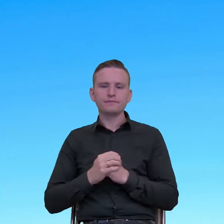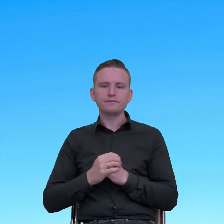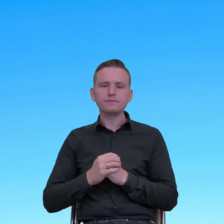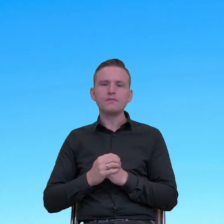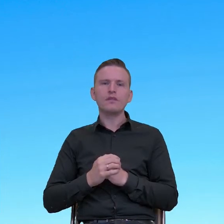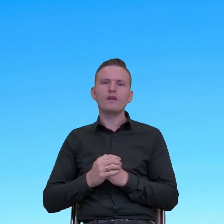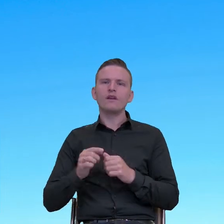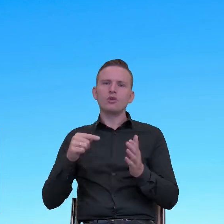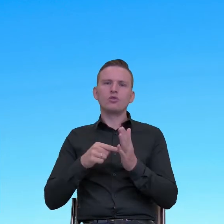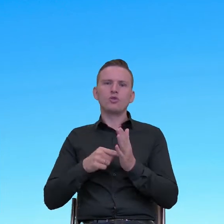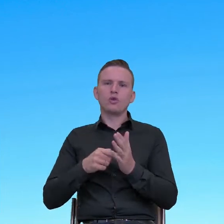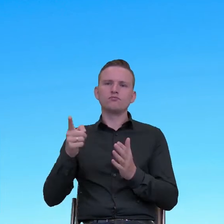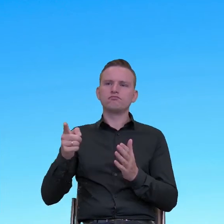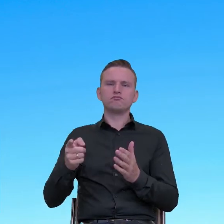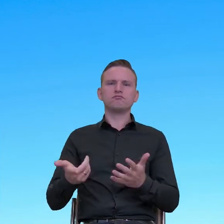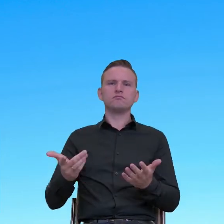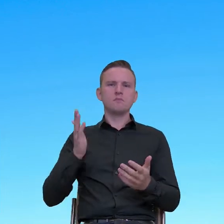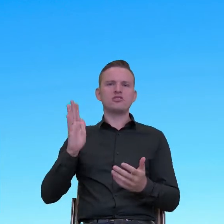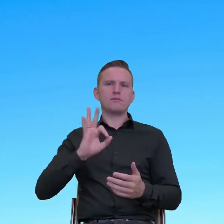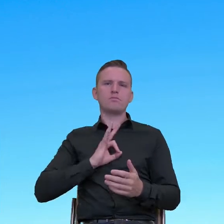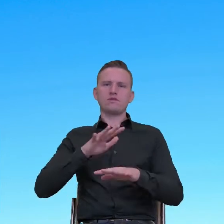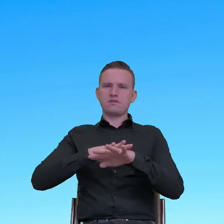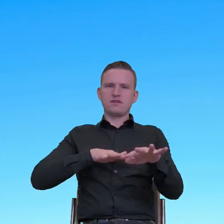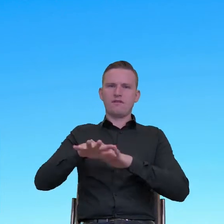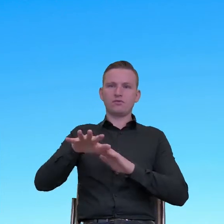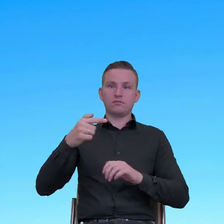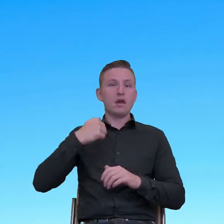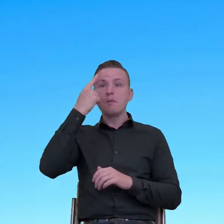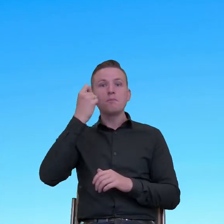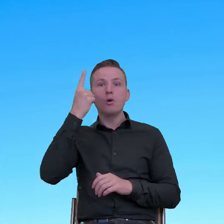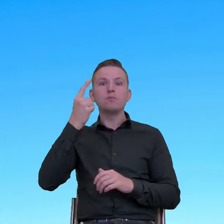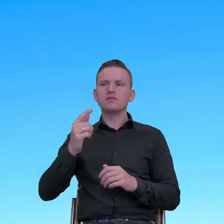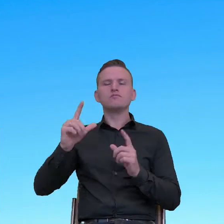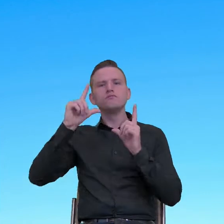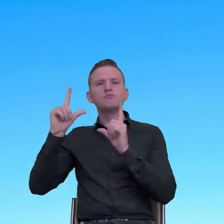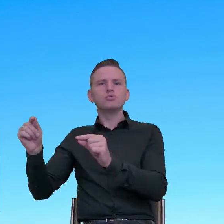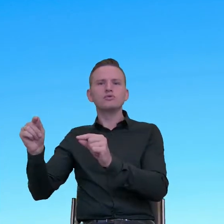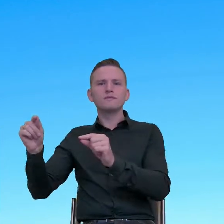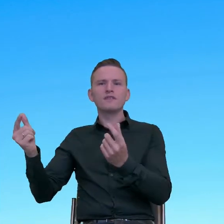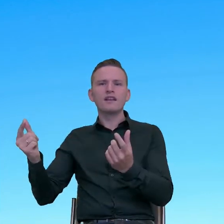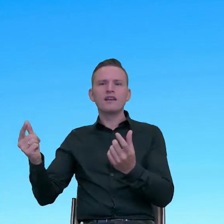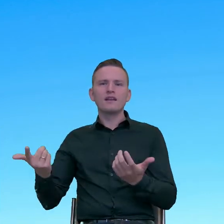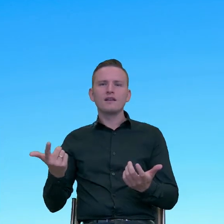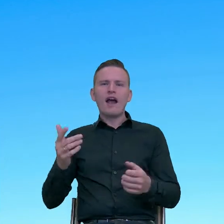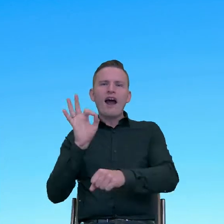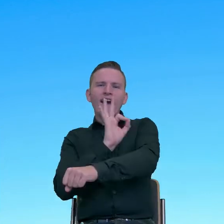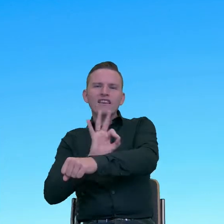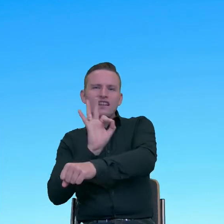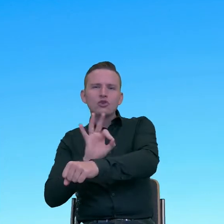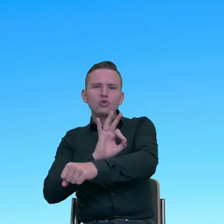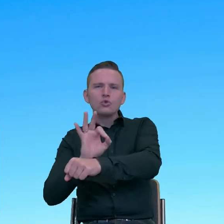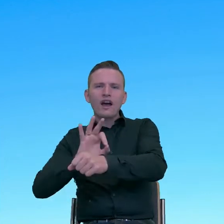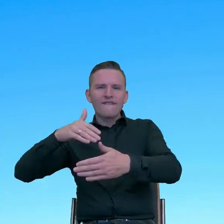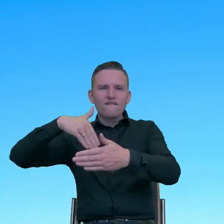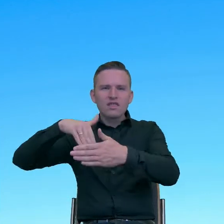także drogą zawodową, stwierdziłem, że idealnym pomysłem będzie to, żeby pójść na architekturę wnętrz i na takie studia na Akademii Sztuk Pięknych we